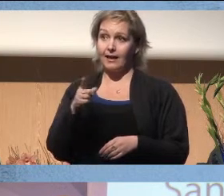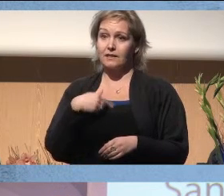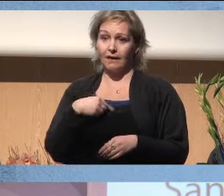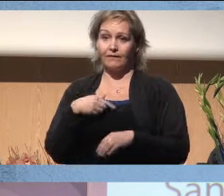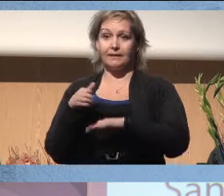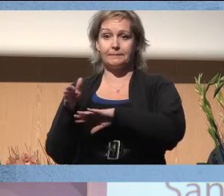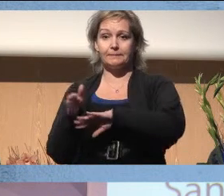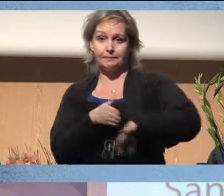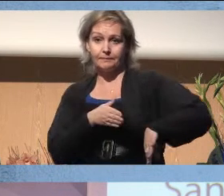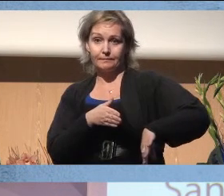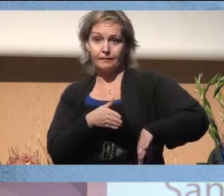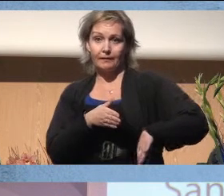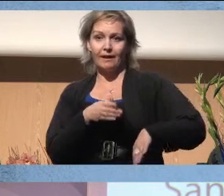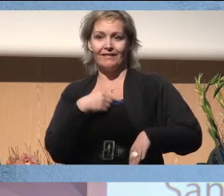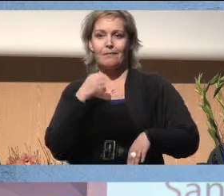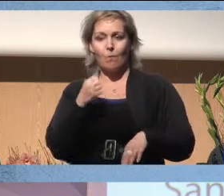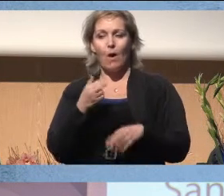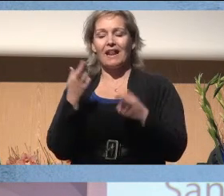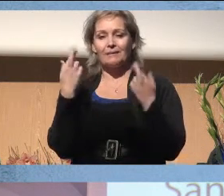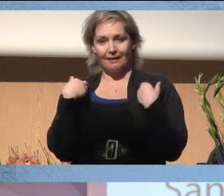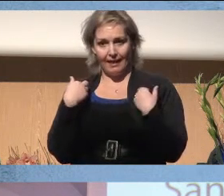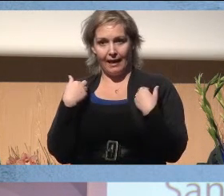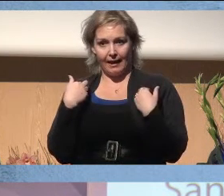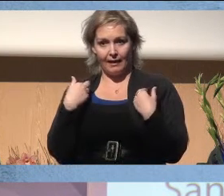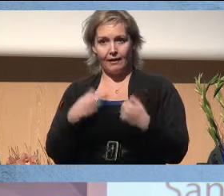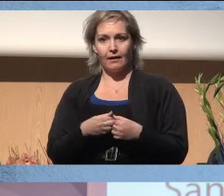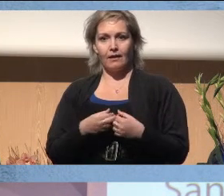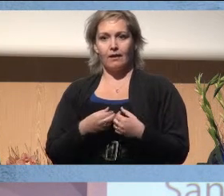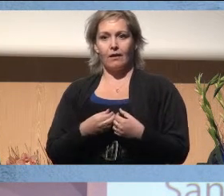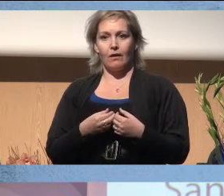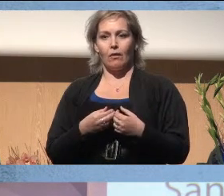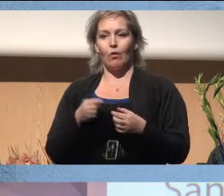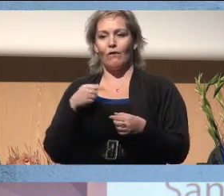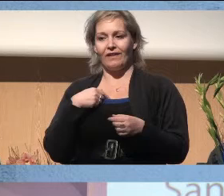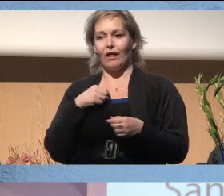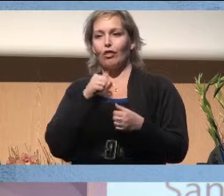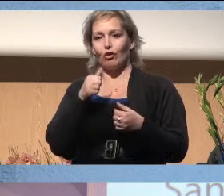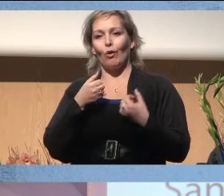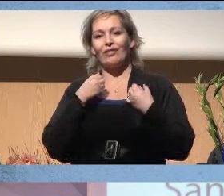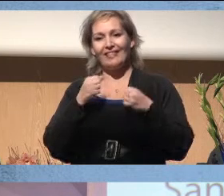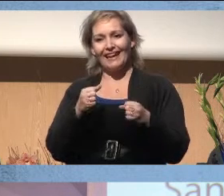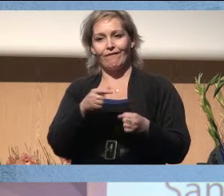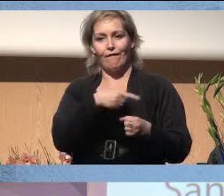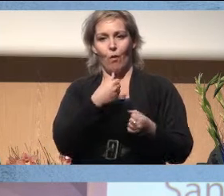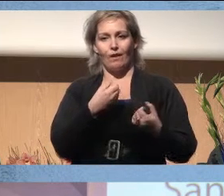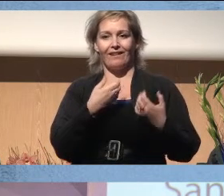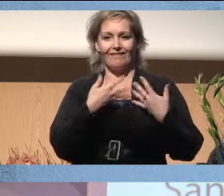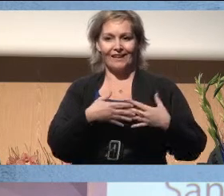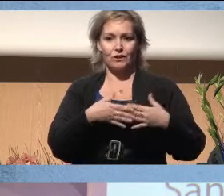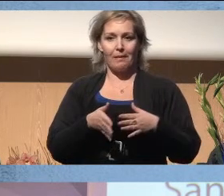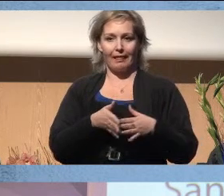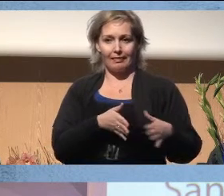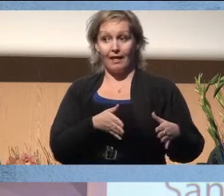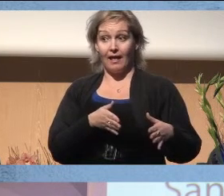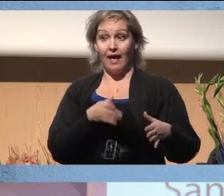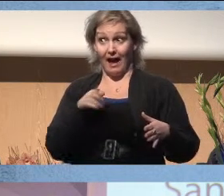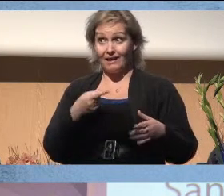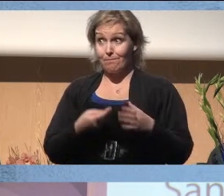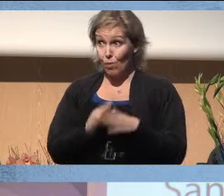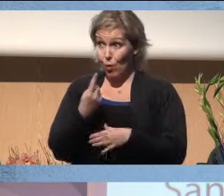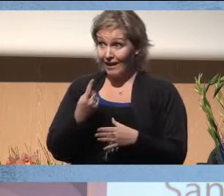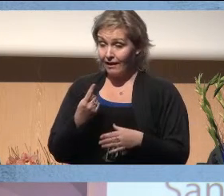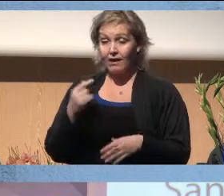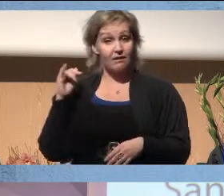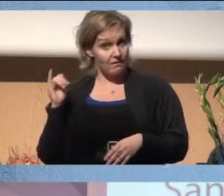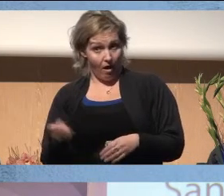holde orden på, og det må vi respektere, og innenfor der må vi drive vår virksomhet. Det mulig?